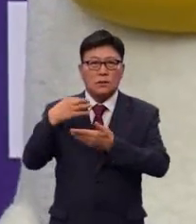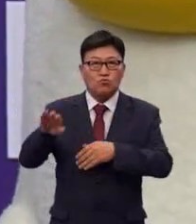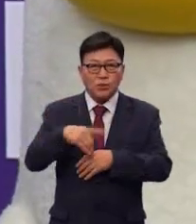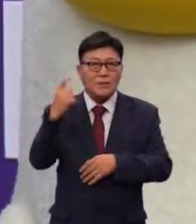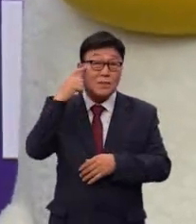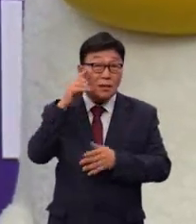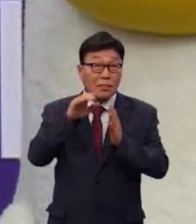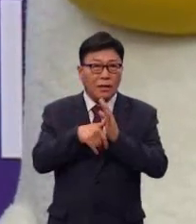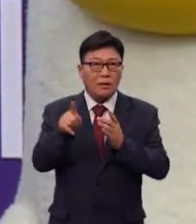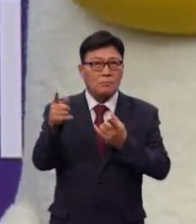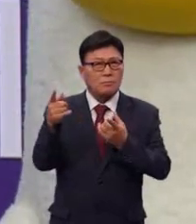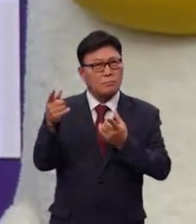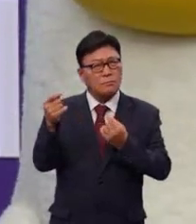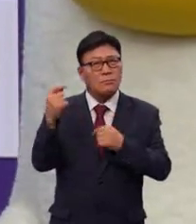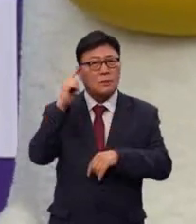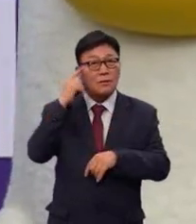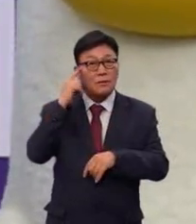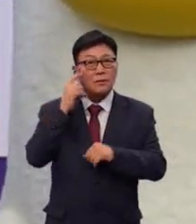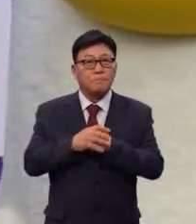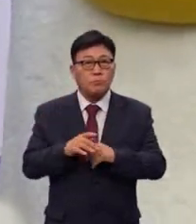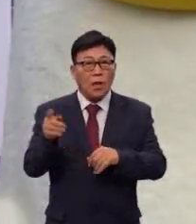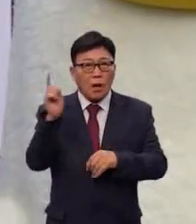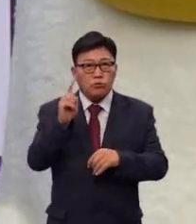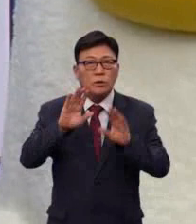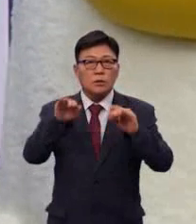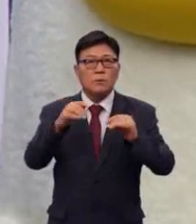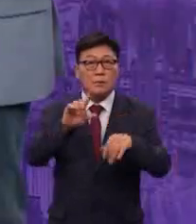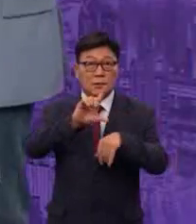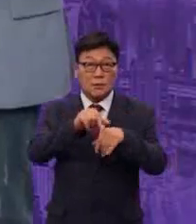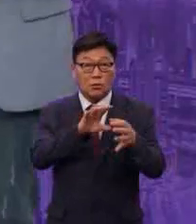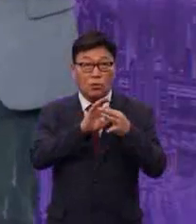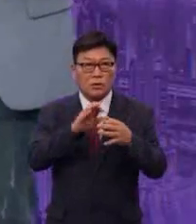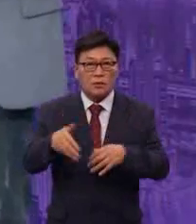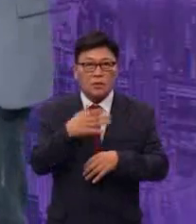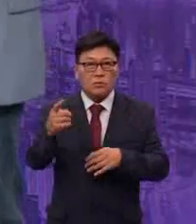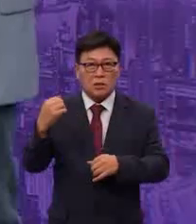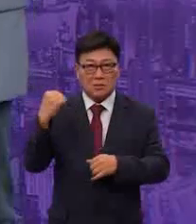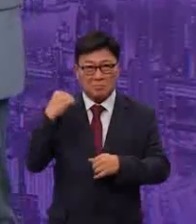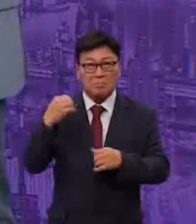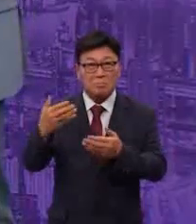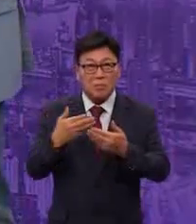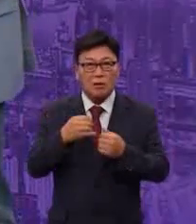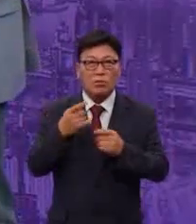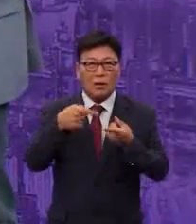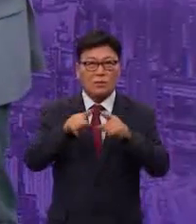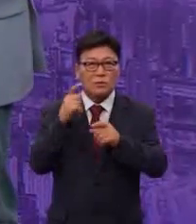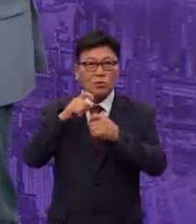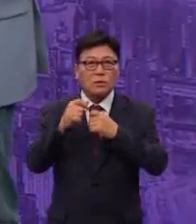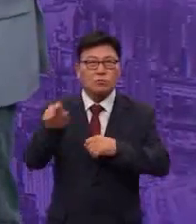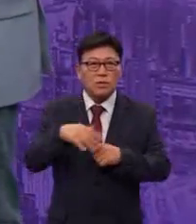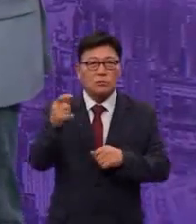아니라 드러내놓고 그 가치를 우리가 생각해볼 때다 그런 생각이 드는데요. 네네. 아무쪼록 이번 시간을 통해서